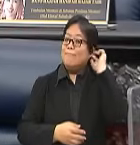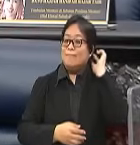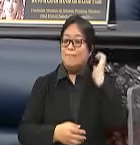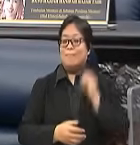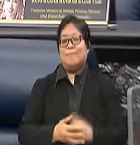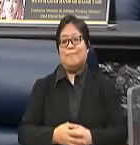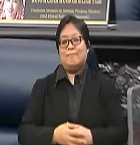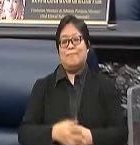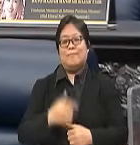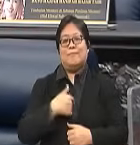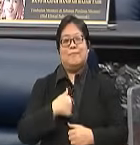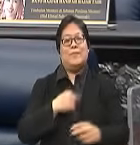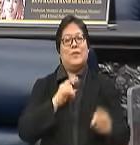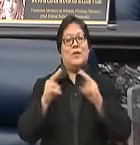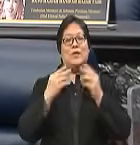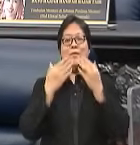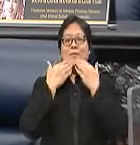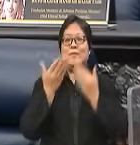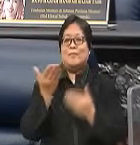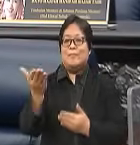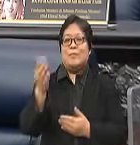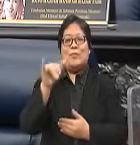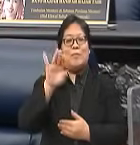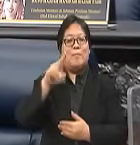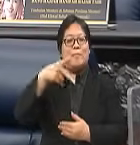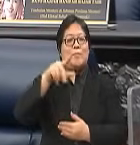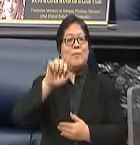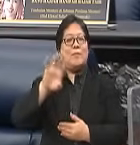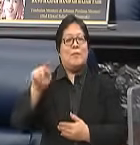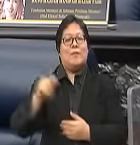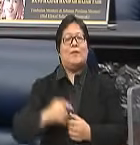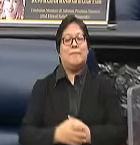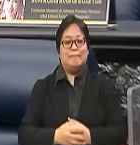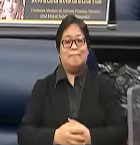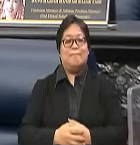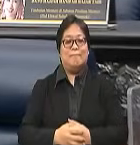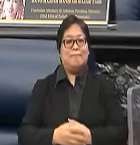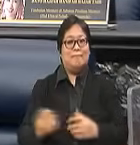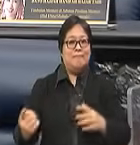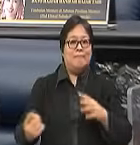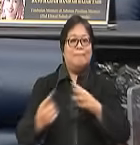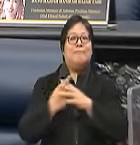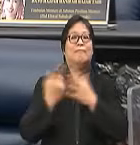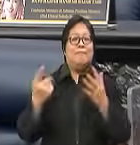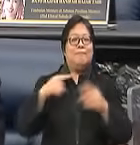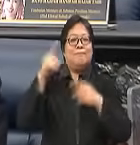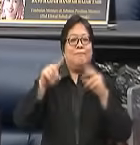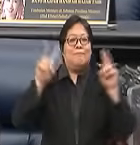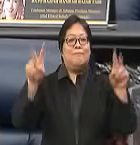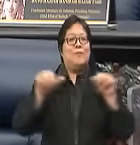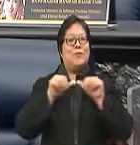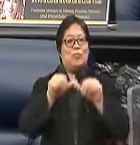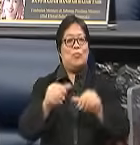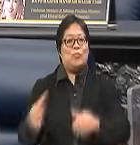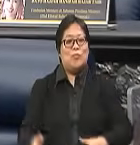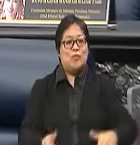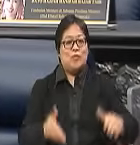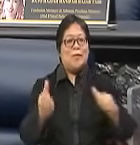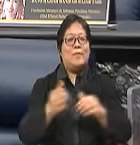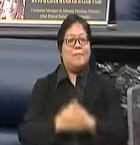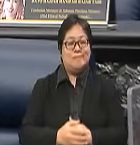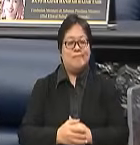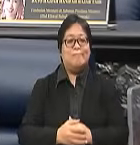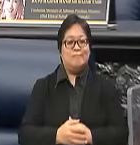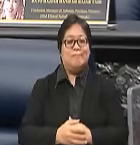self mencoba Terima kasih sudah sekaligus lebih pare yang pakaian isu kelahiran sungai yang dibangkitkan